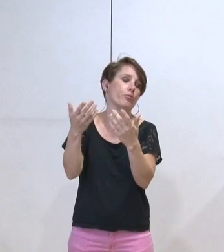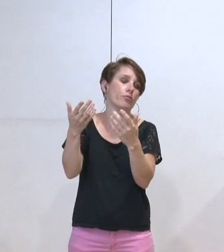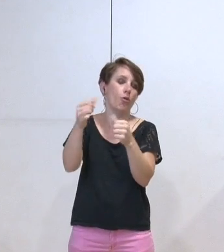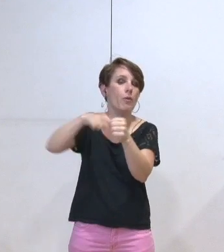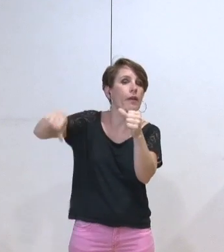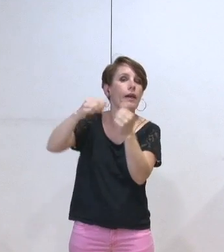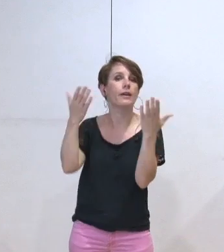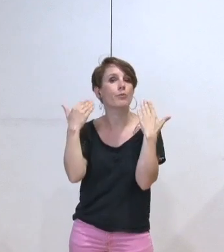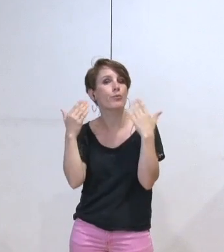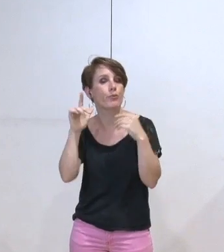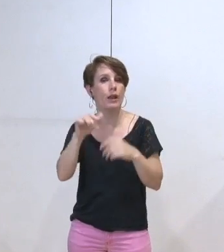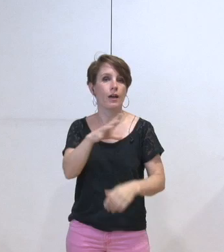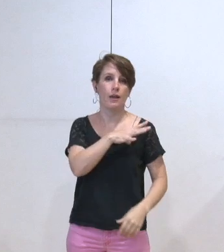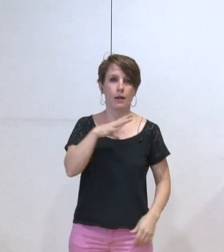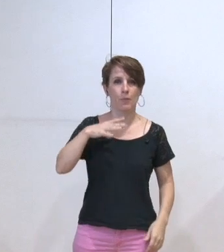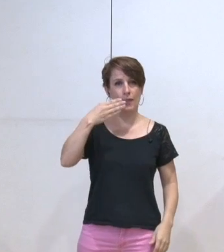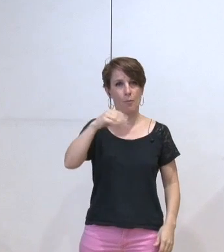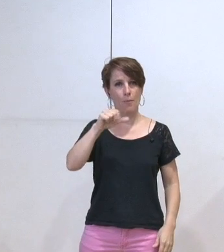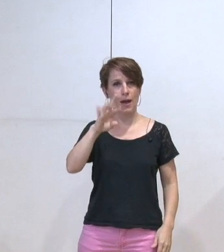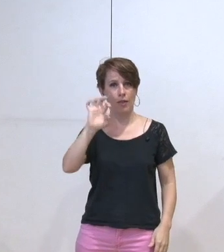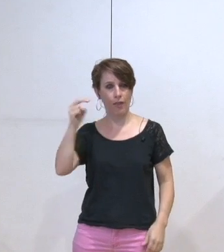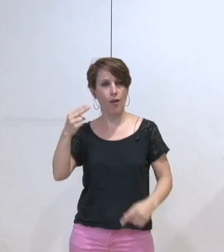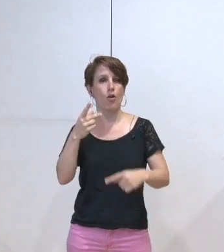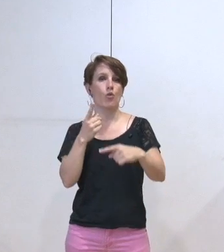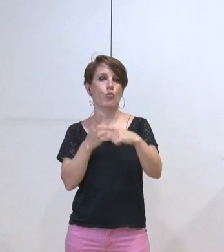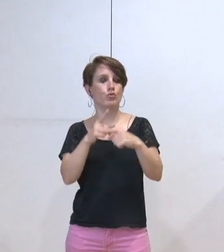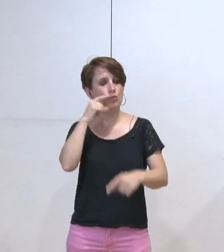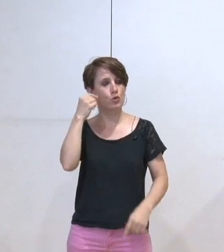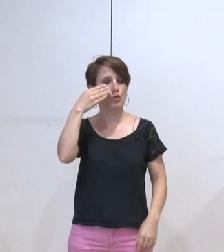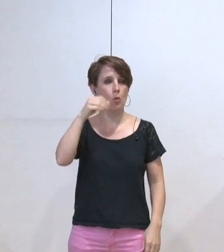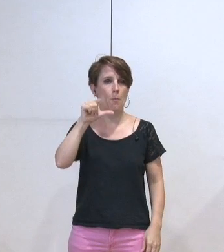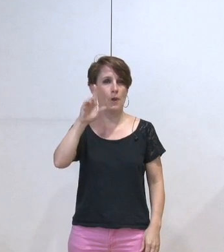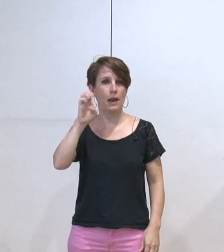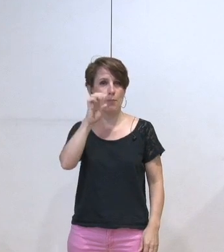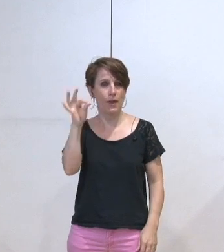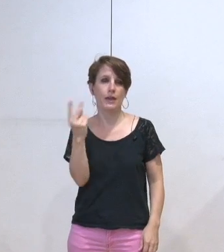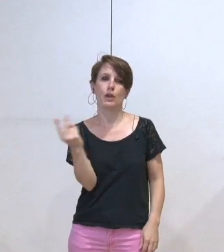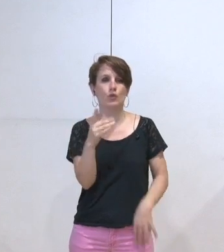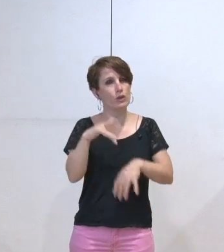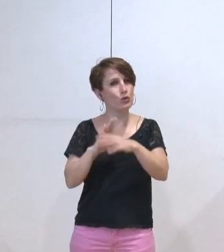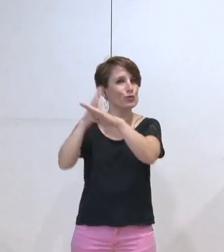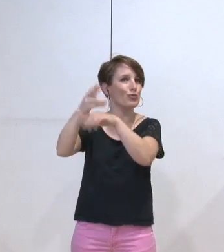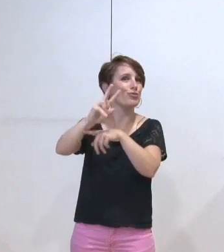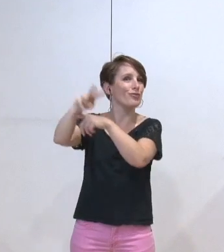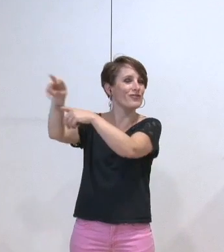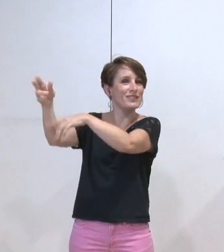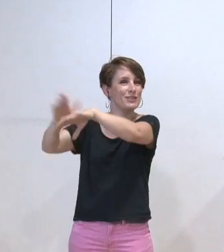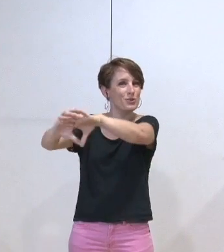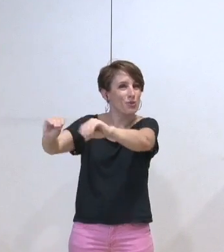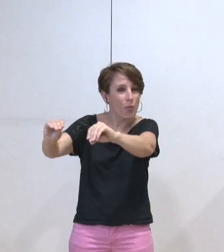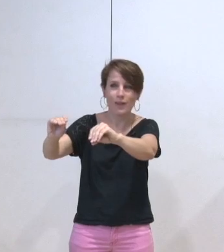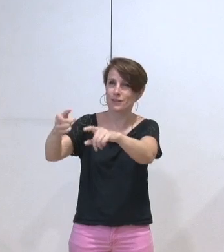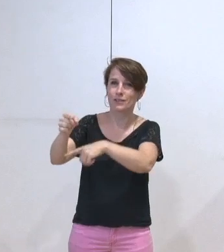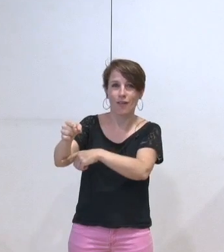malbé qui se sont justement rendus sur place la semaine dernière une première visite de longue date peuvent témoigner de la